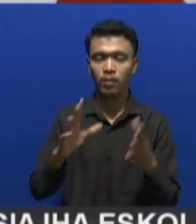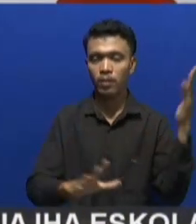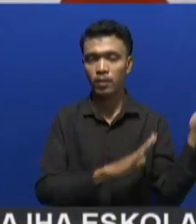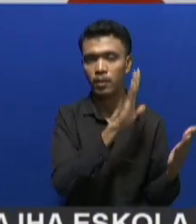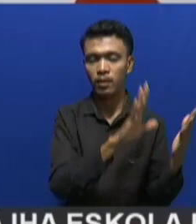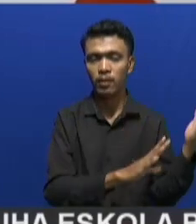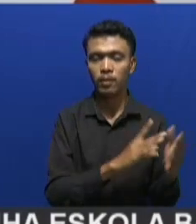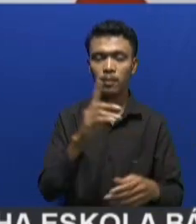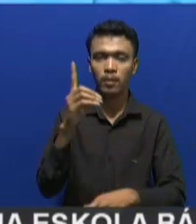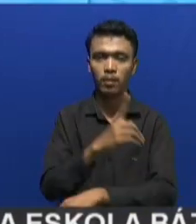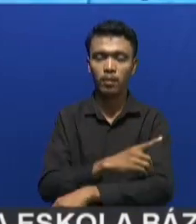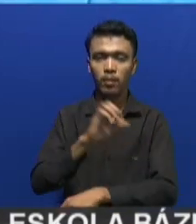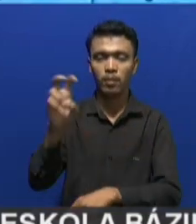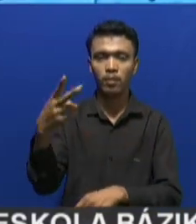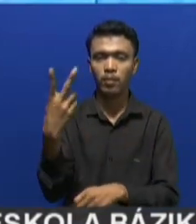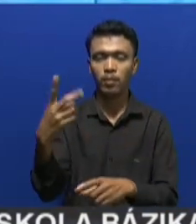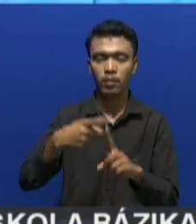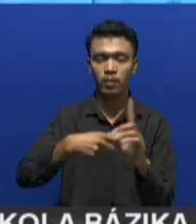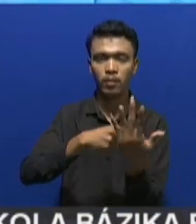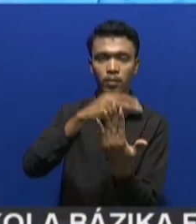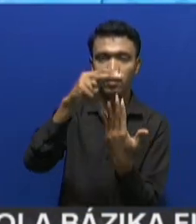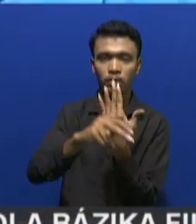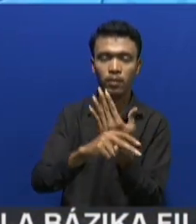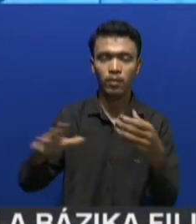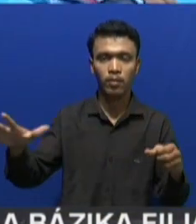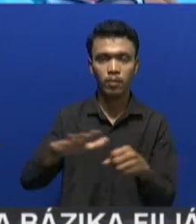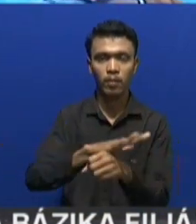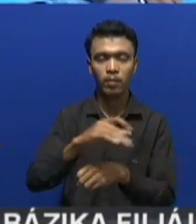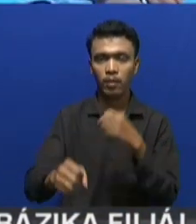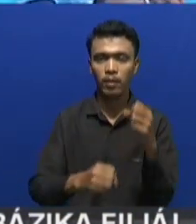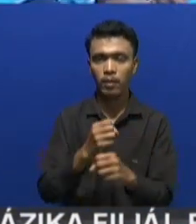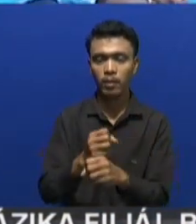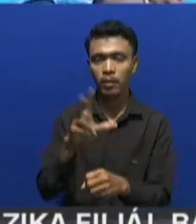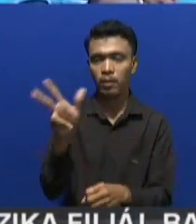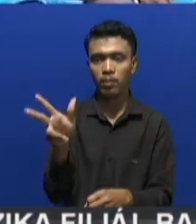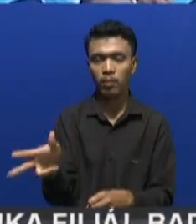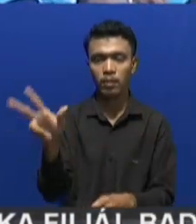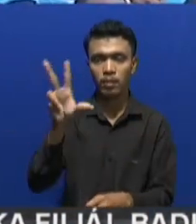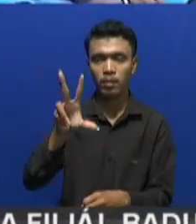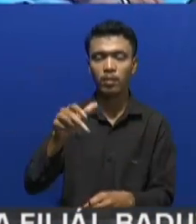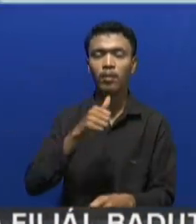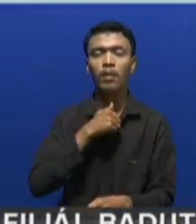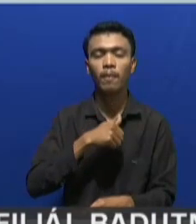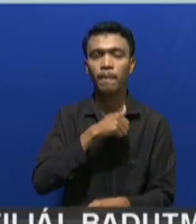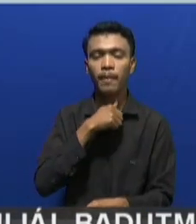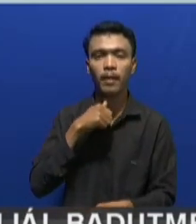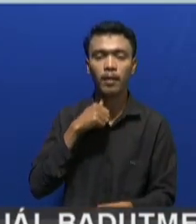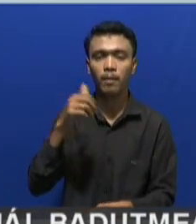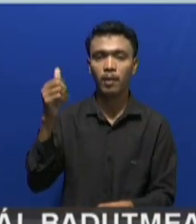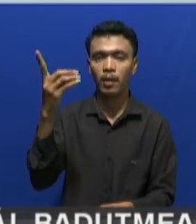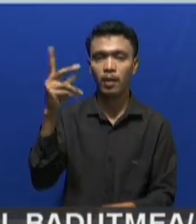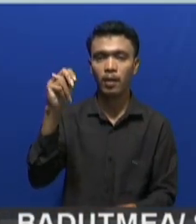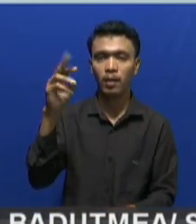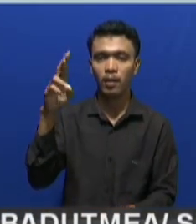Celebração Massacre Santa Cruz 12 de novembro completa ona badala tolunulu recentolu. Amu celebrante Andre